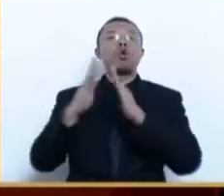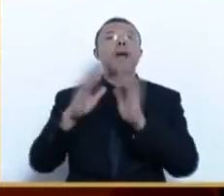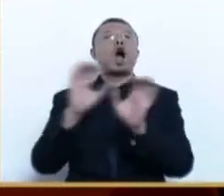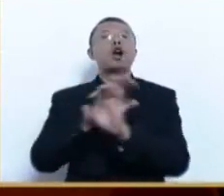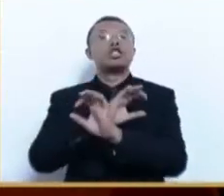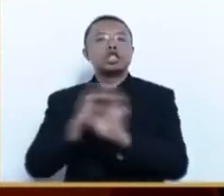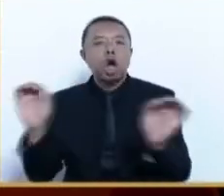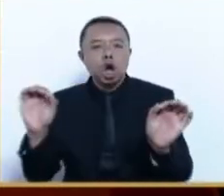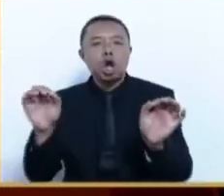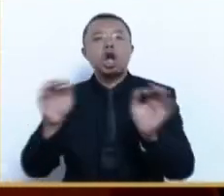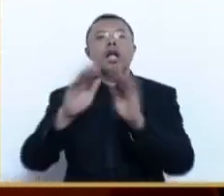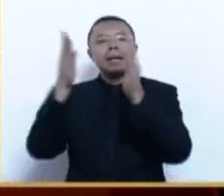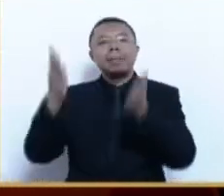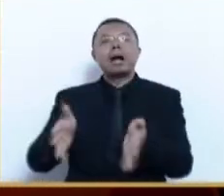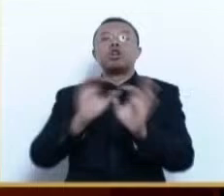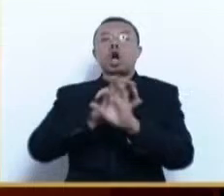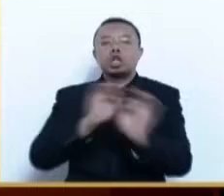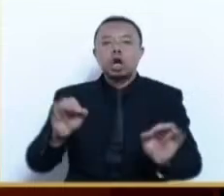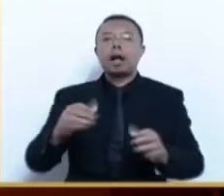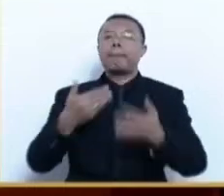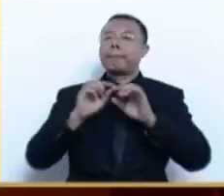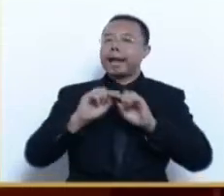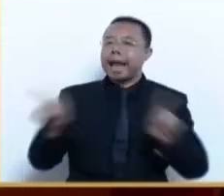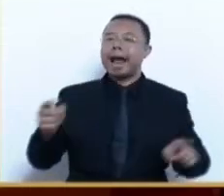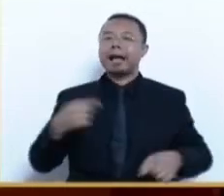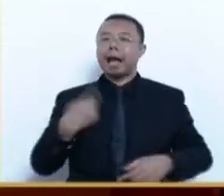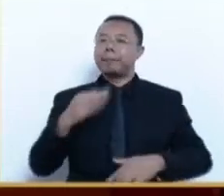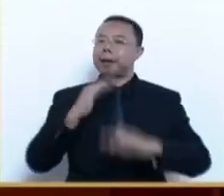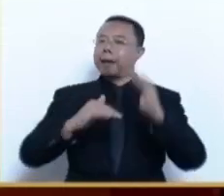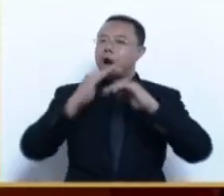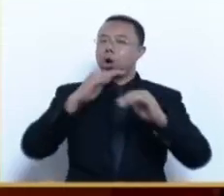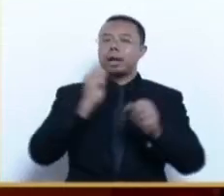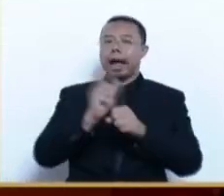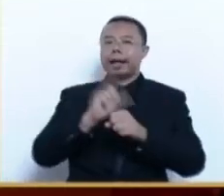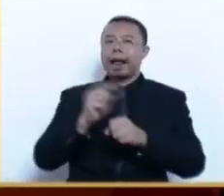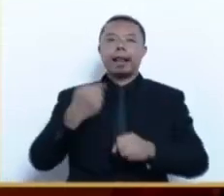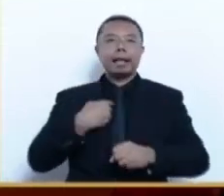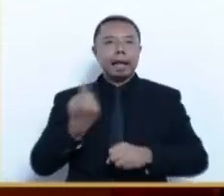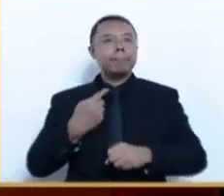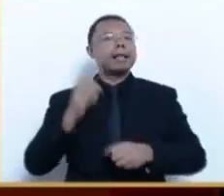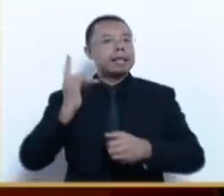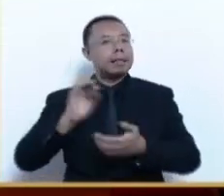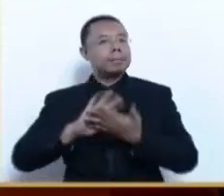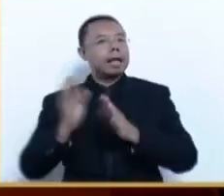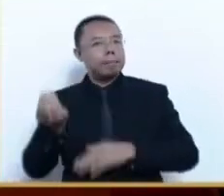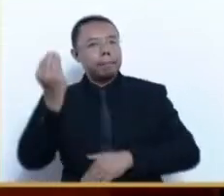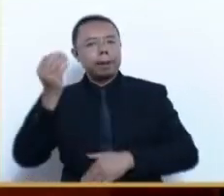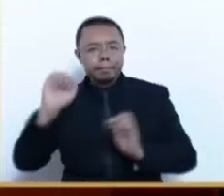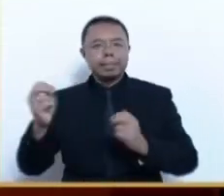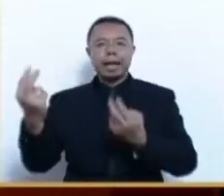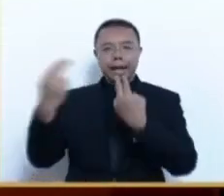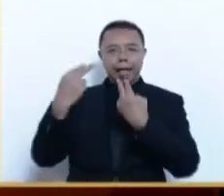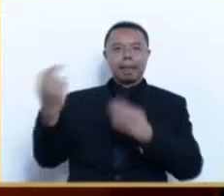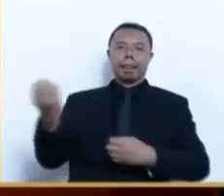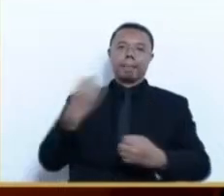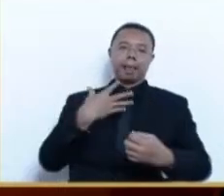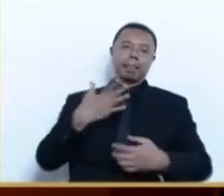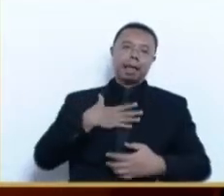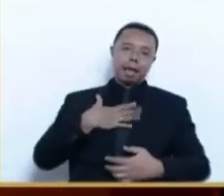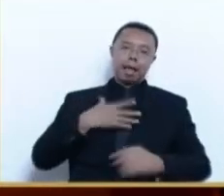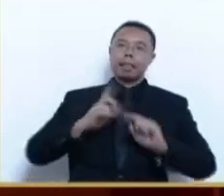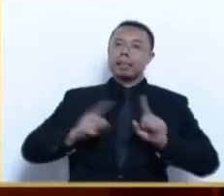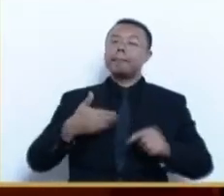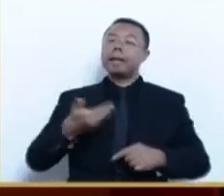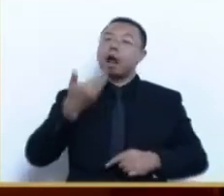halnya kalau kami membangun terus gagalnya kami masih saat memimpin Nah itu kan bisa didebatkan tapi